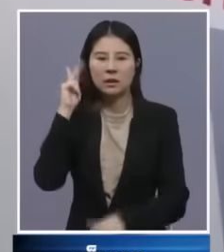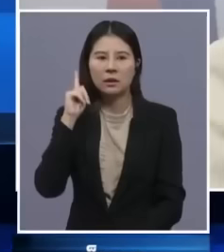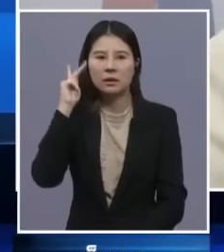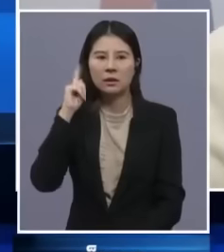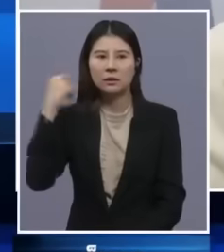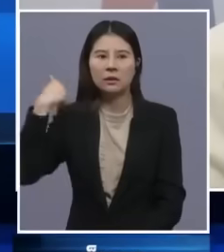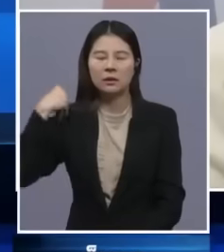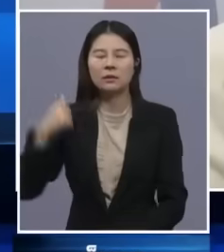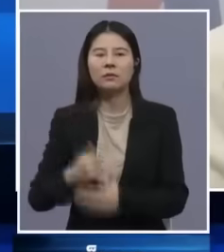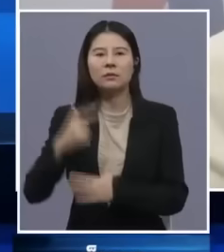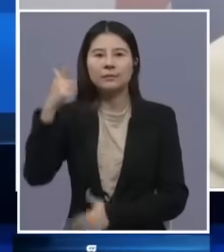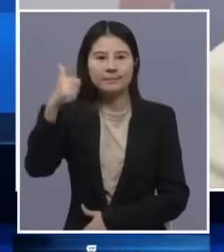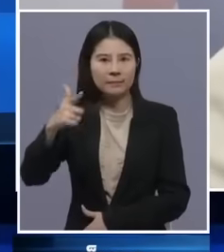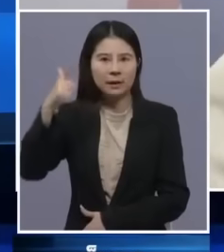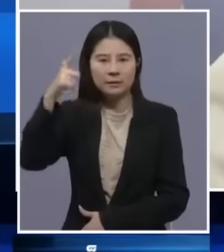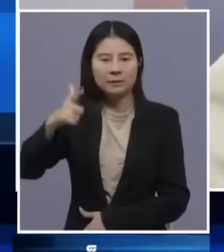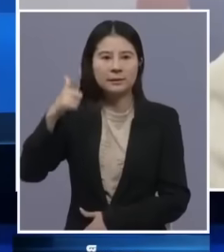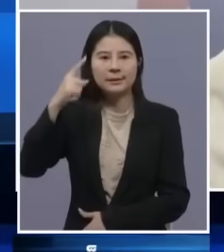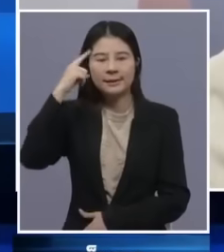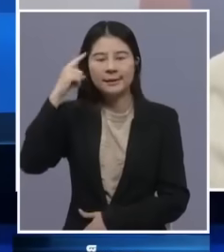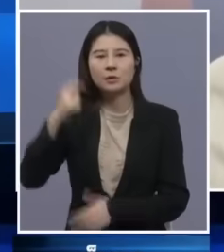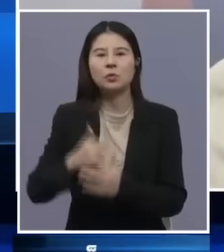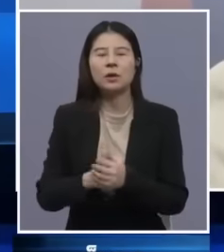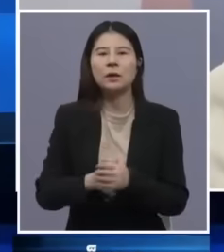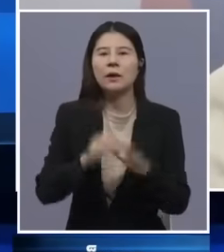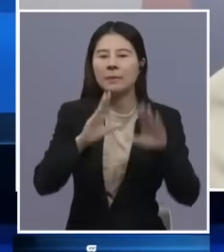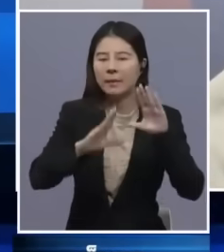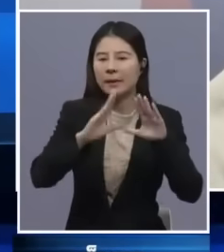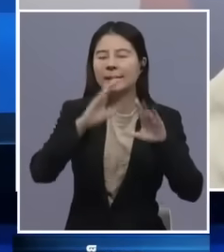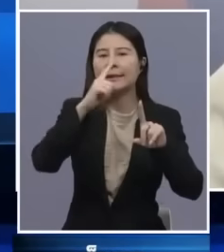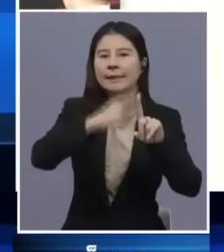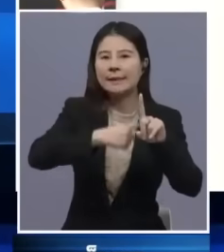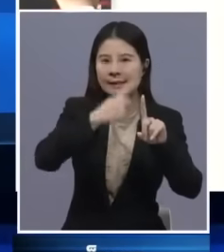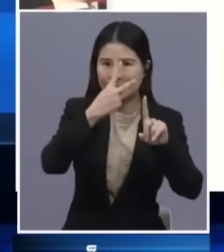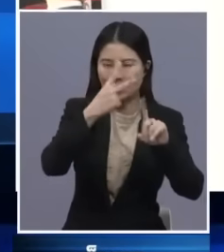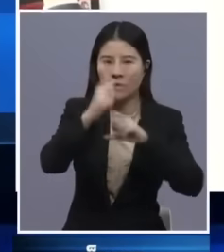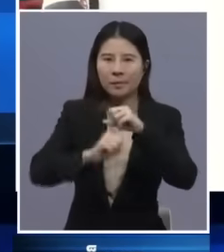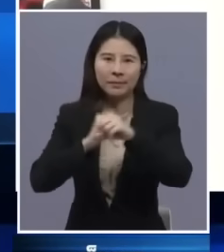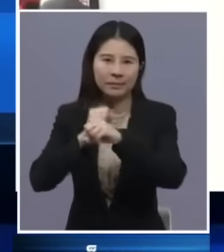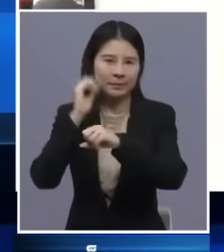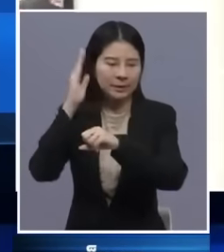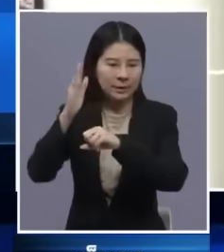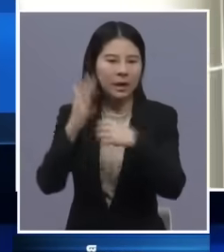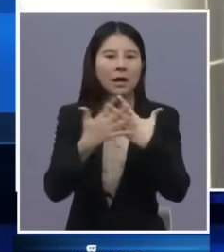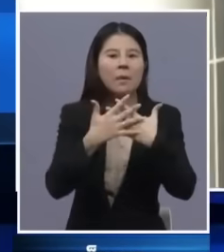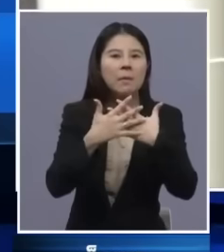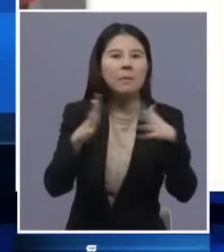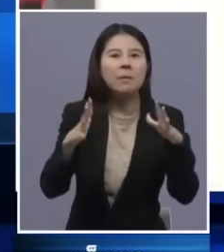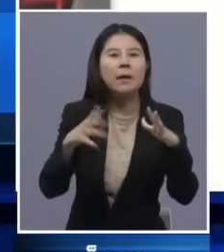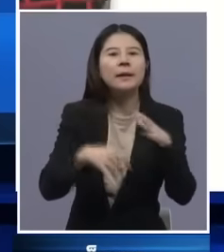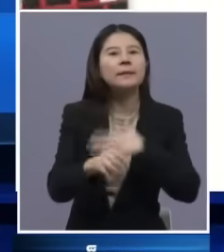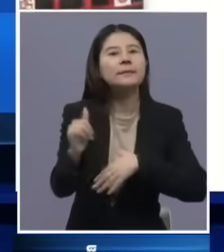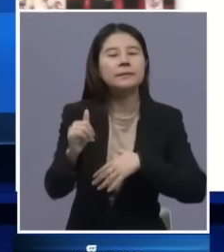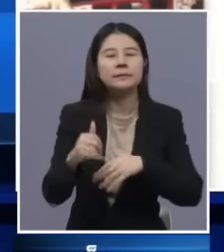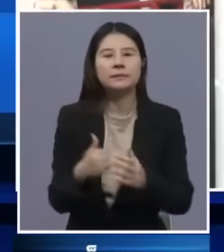าคุณทักษิณชินวัตรเนี่ยน่าจะถูกปล่อยตัวออกมาในช่วงเดือนกุมภาพันธ ์ครับ ของปีหน้าขณะเดียวกันพอไปจับความเชื่อมโย